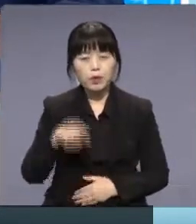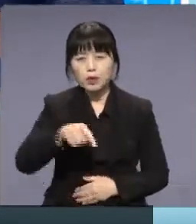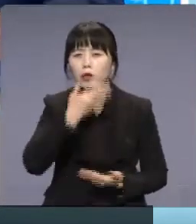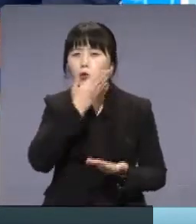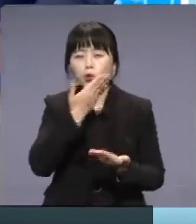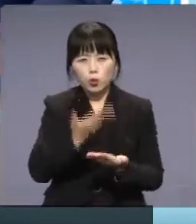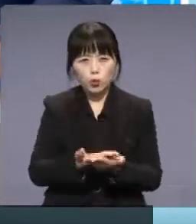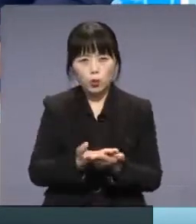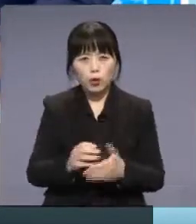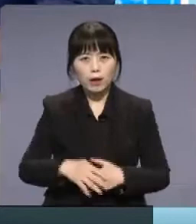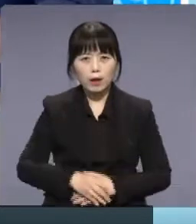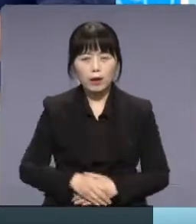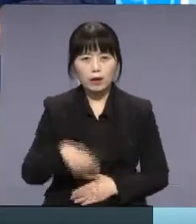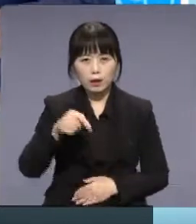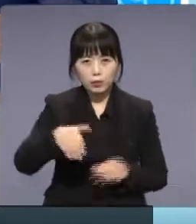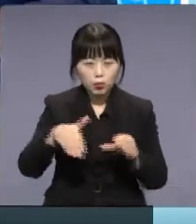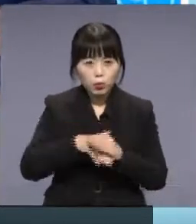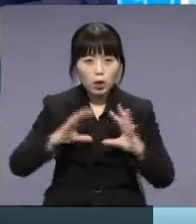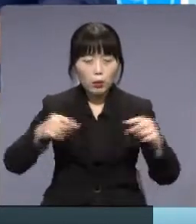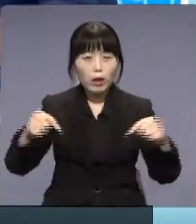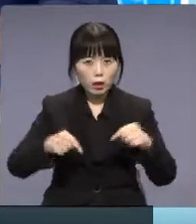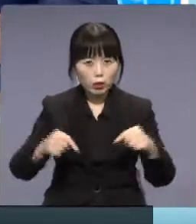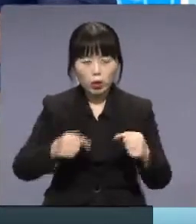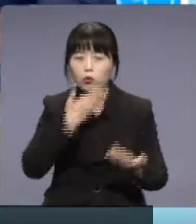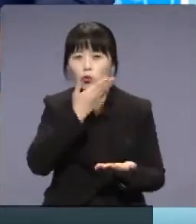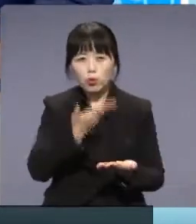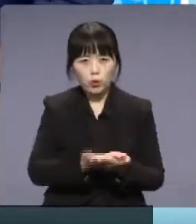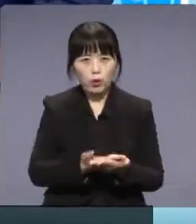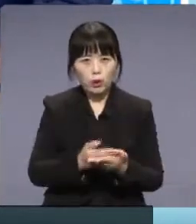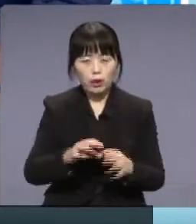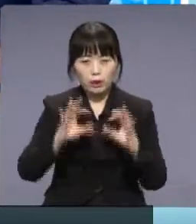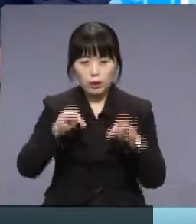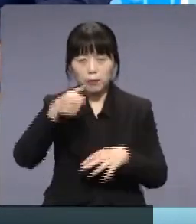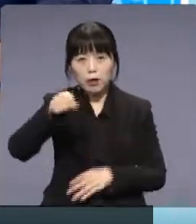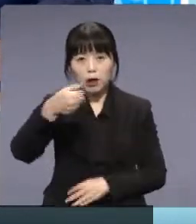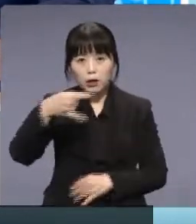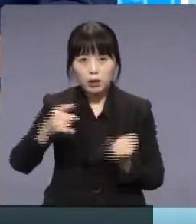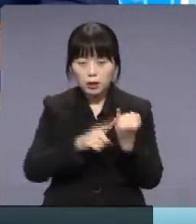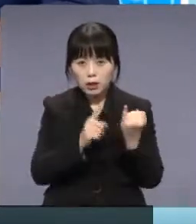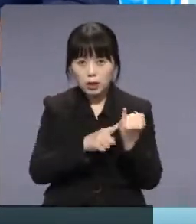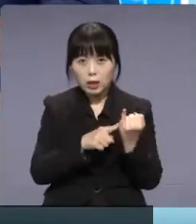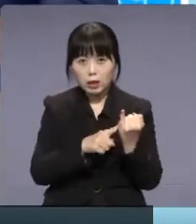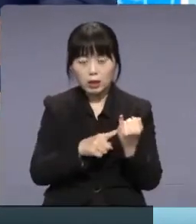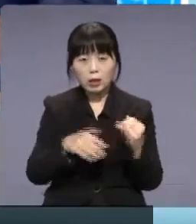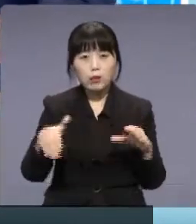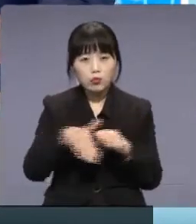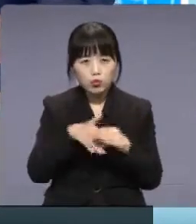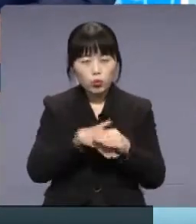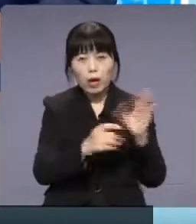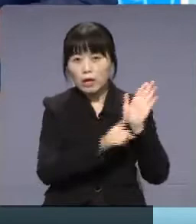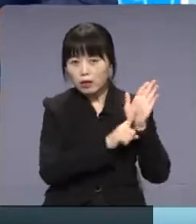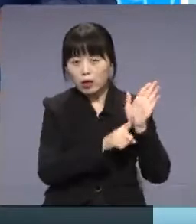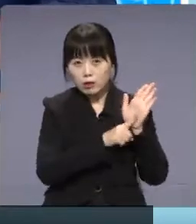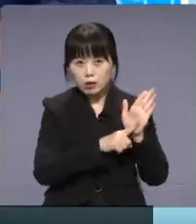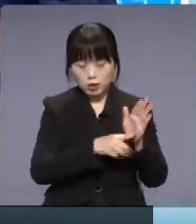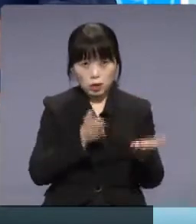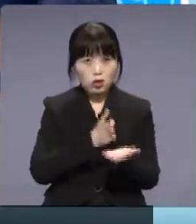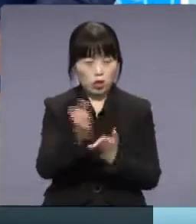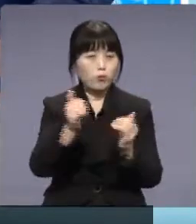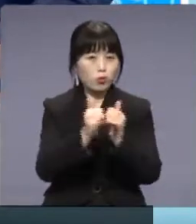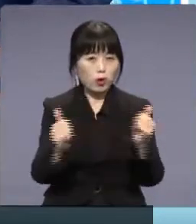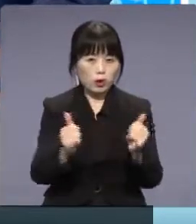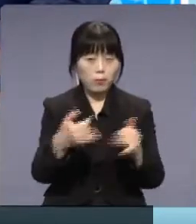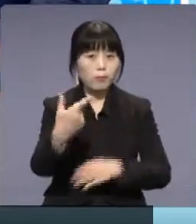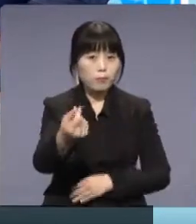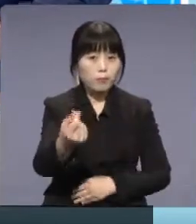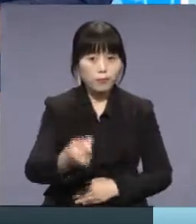중요하거든요. 그러면 이게 문화 외교, 한류 외교 중요합니다. 그런데 김건희 씨는 이런 이제 문화 전시 이런 전문가 아닙니까? 네.